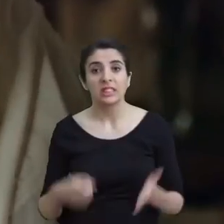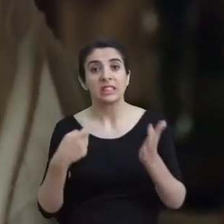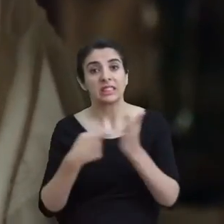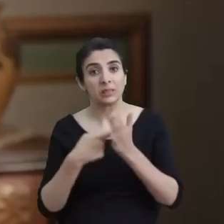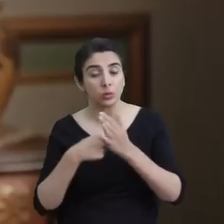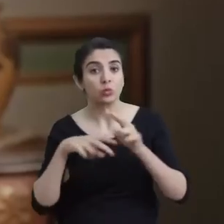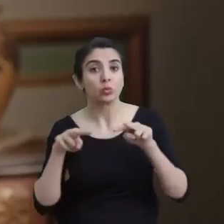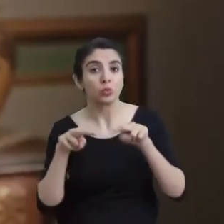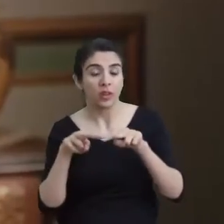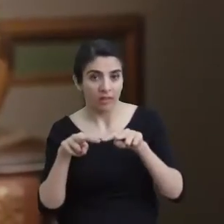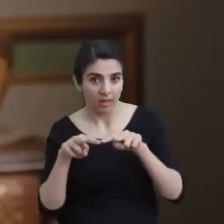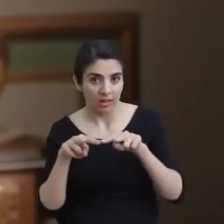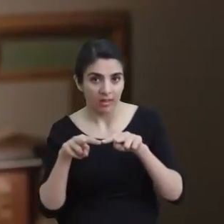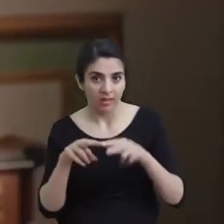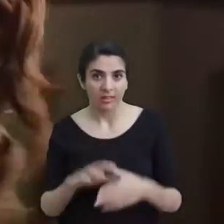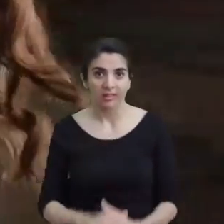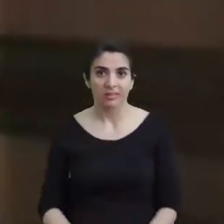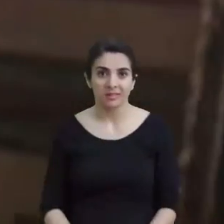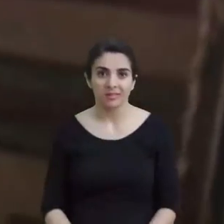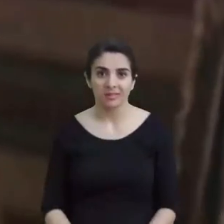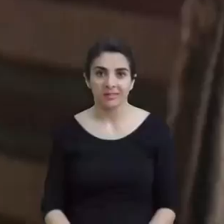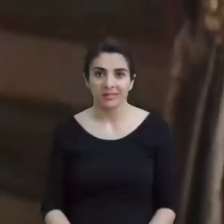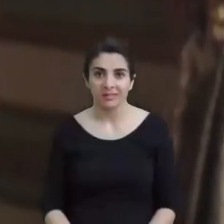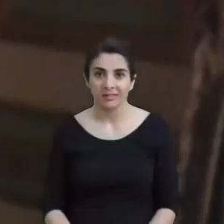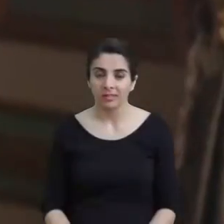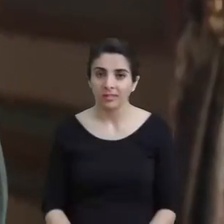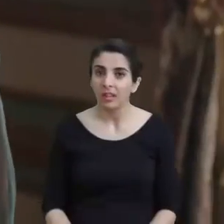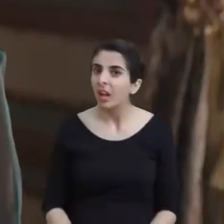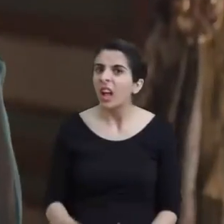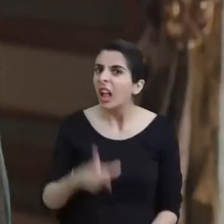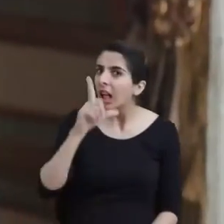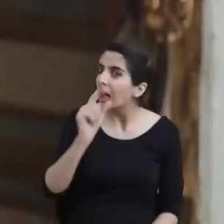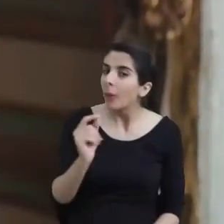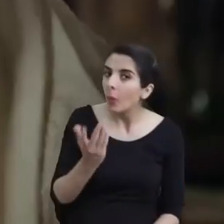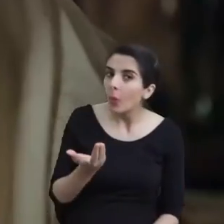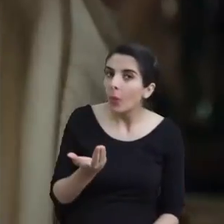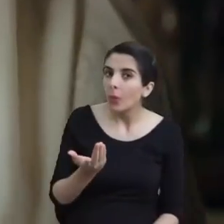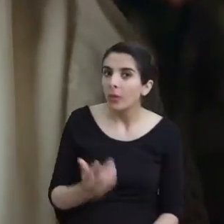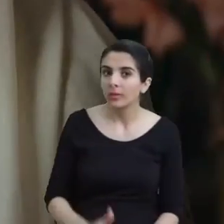İsmi Mustafa'ymış. Lara ayağı fırladı. Neyin nesiymiş peki?